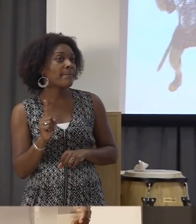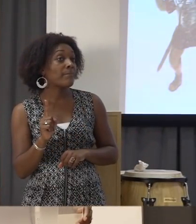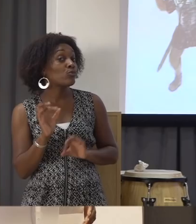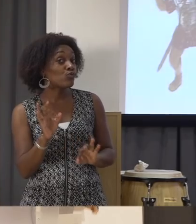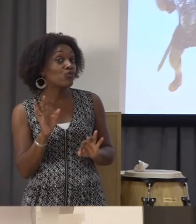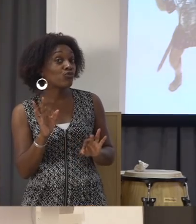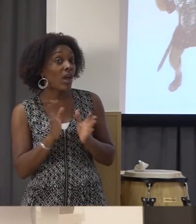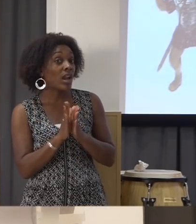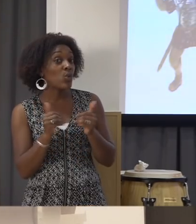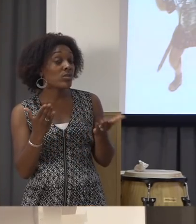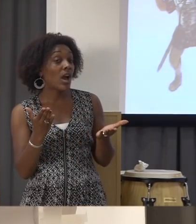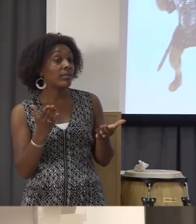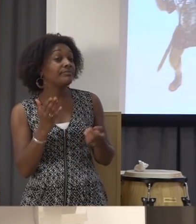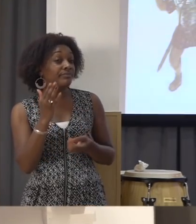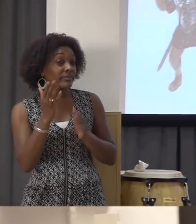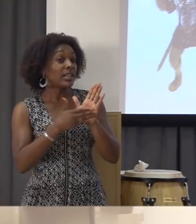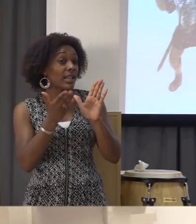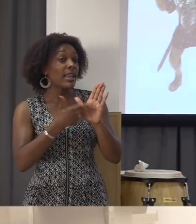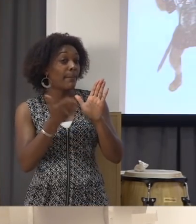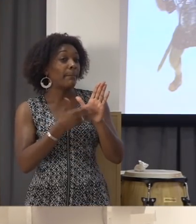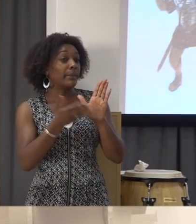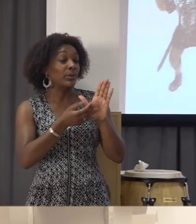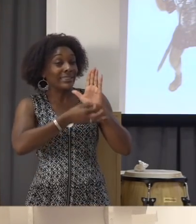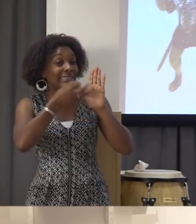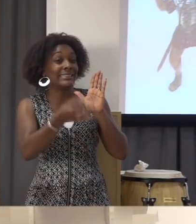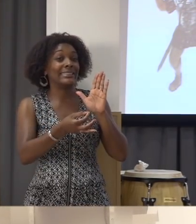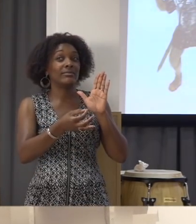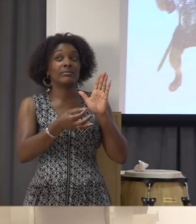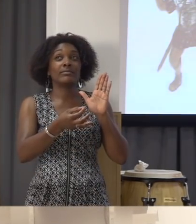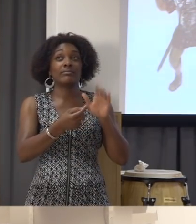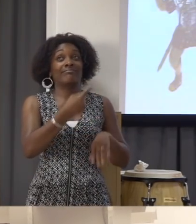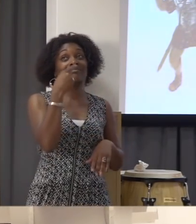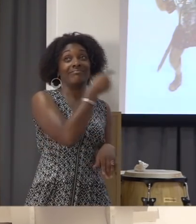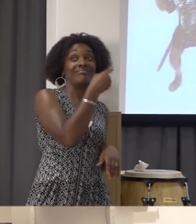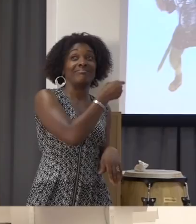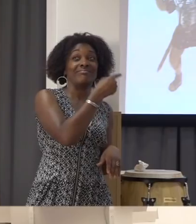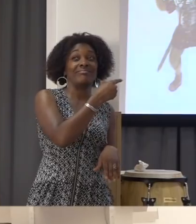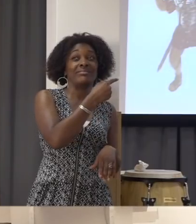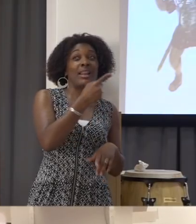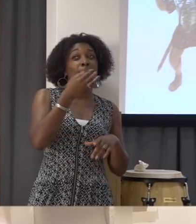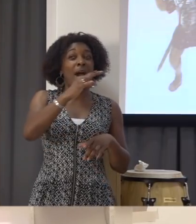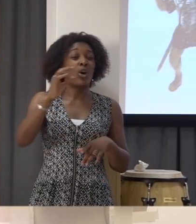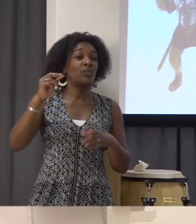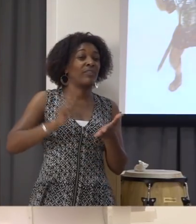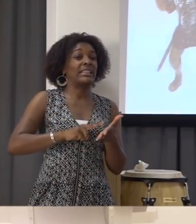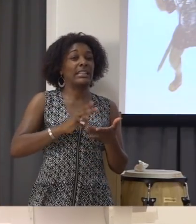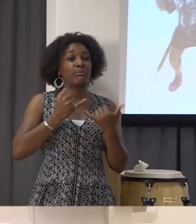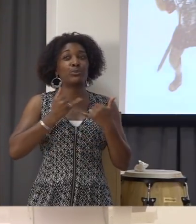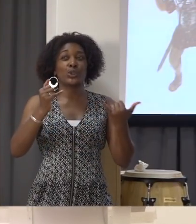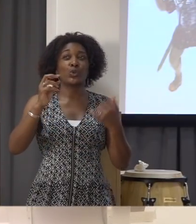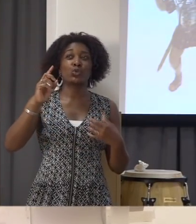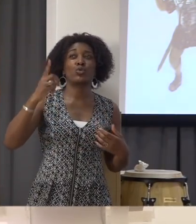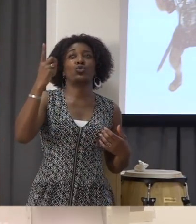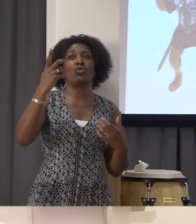Alléluia. La parole de Dieu déclare, pas la parole de la vérité, pas la puissance de Dieu, pas les